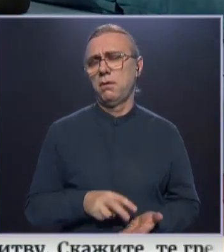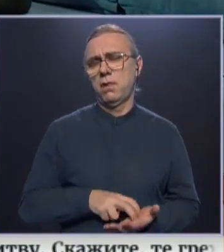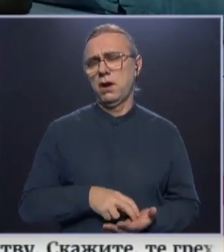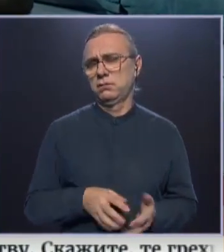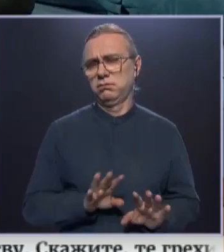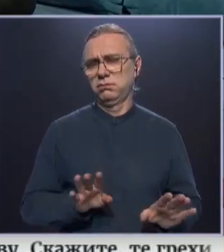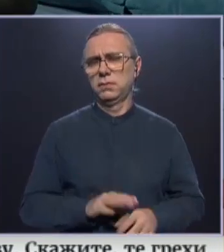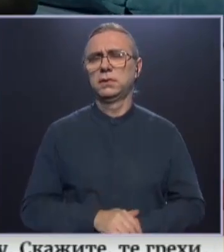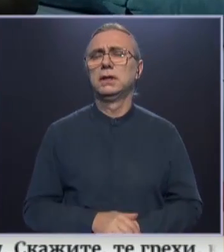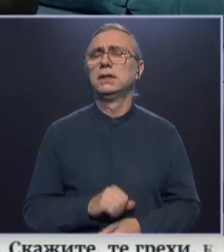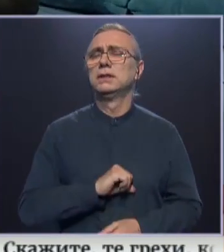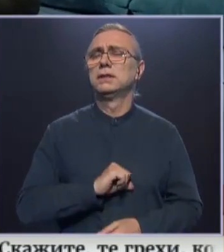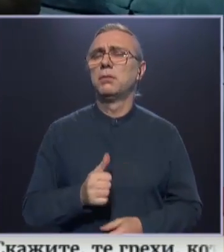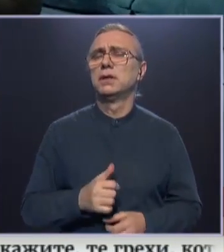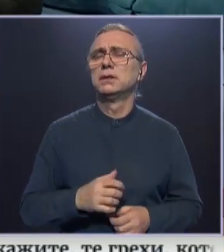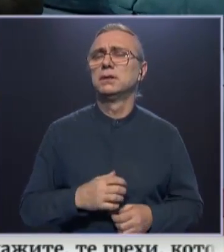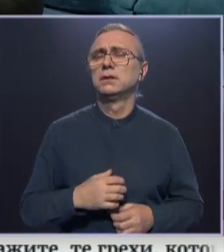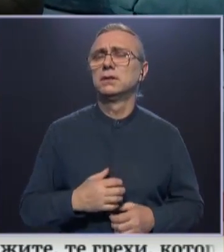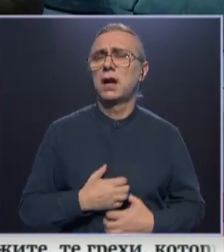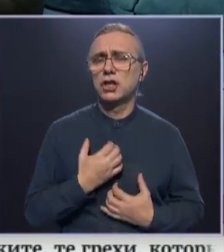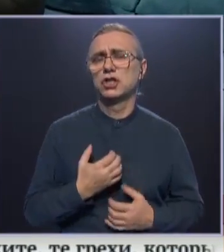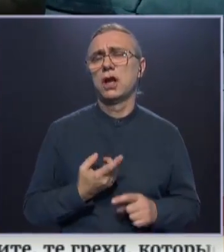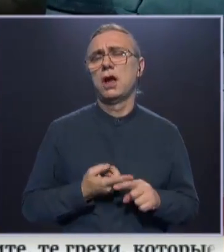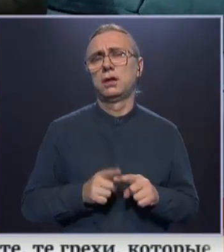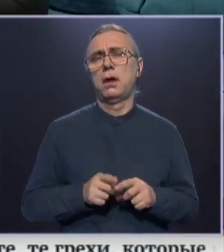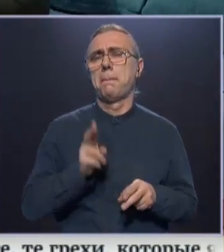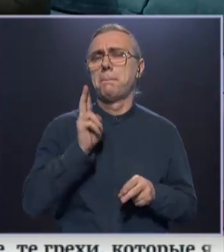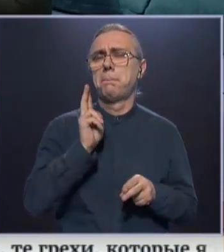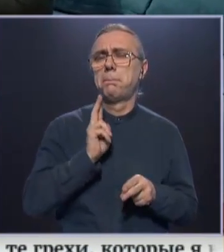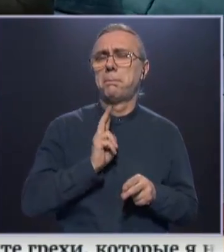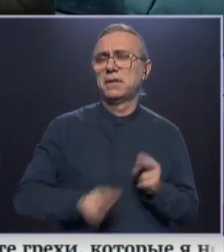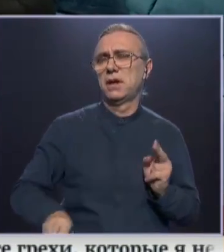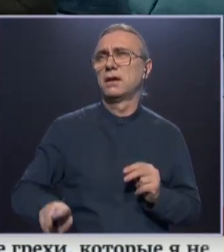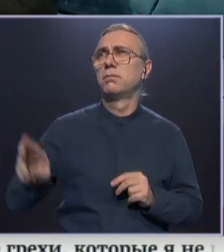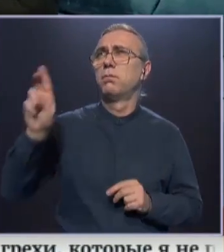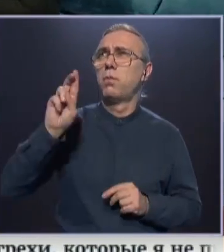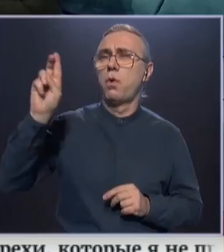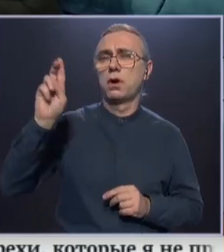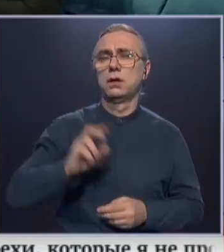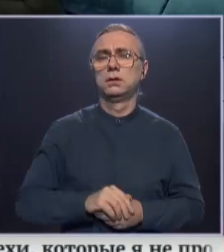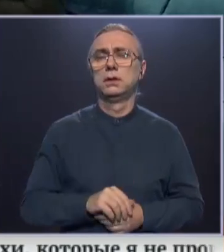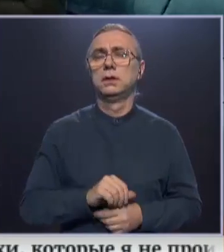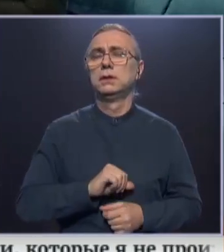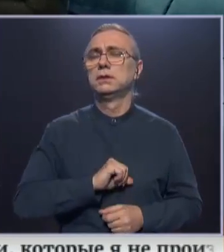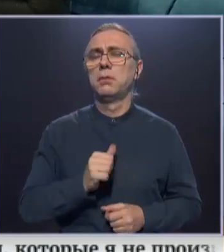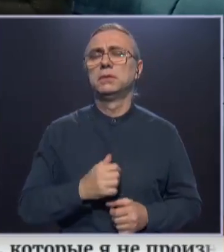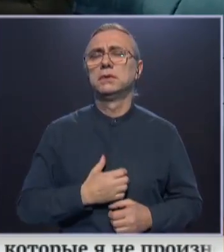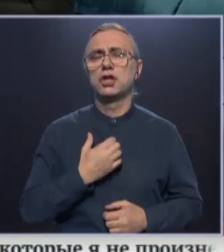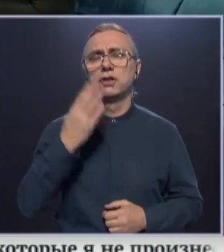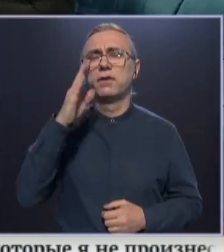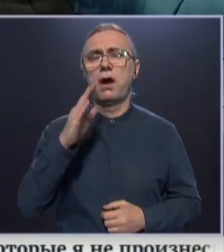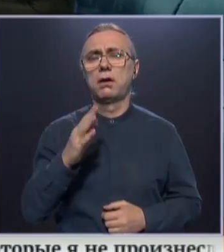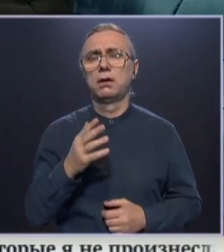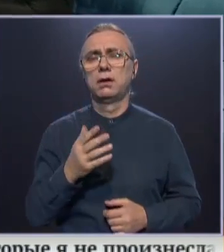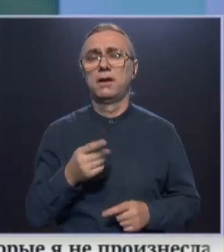Самое страшное – это потерять Бога. Самый страшный враг, он внутри каждого